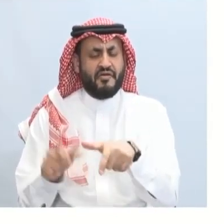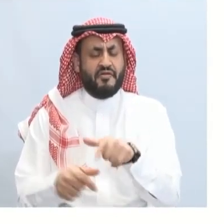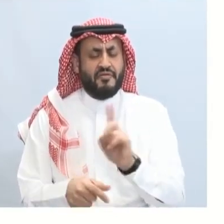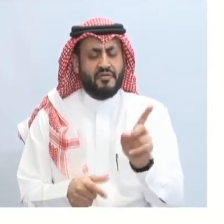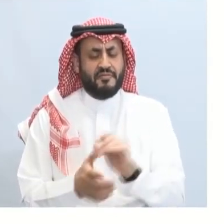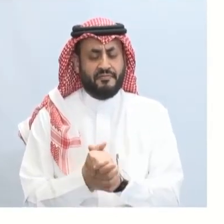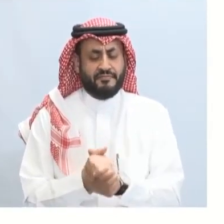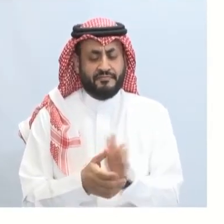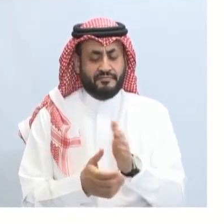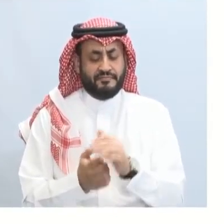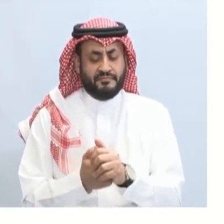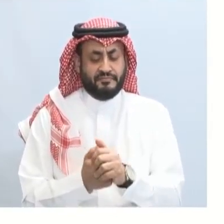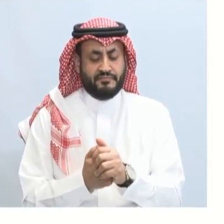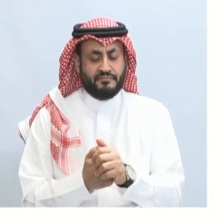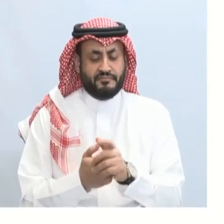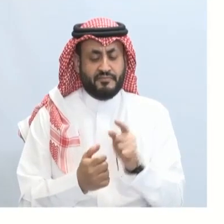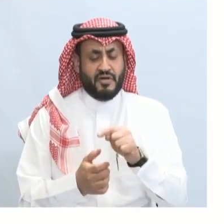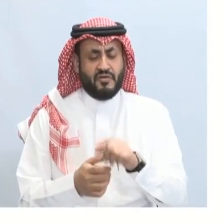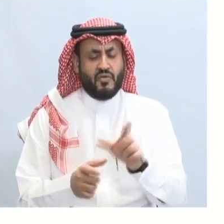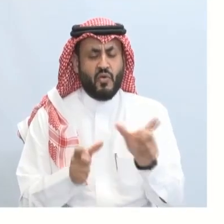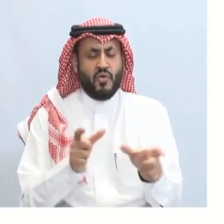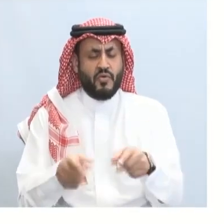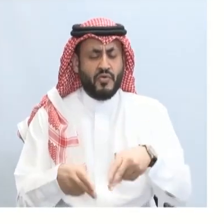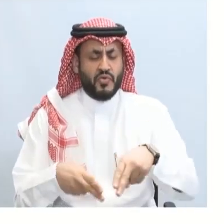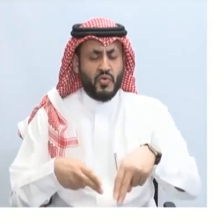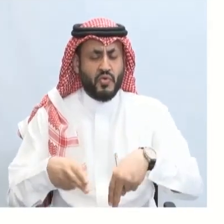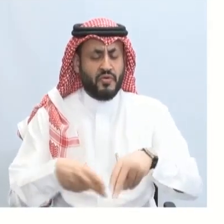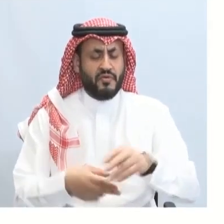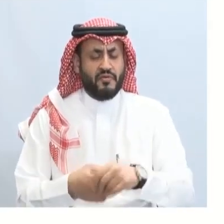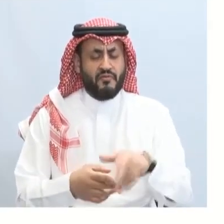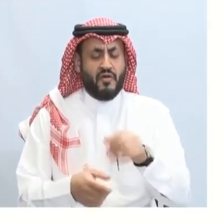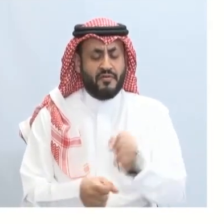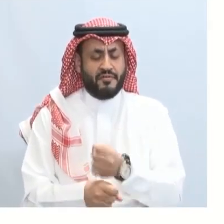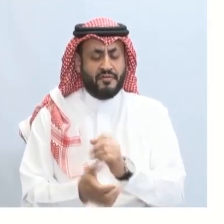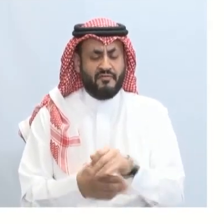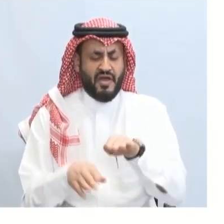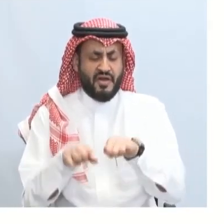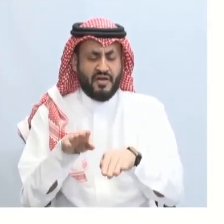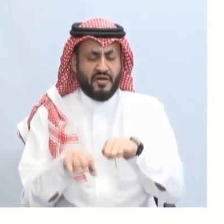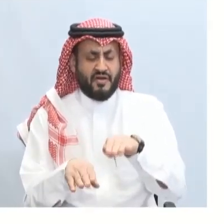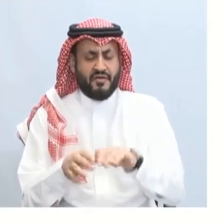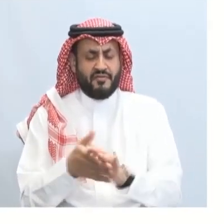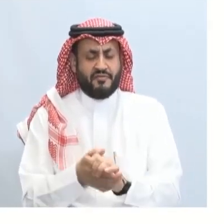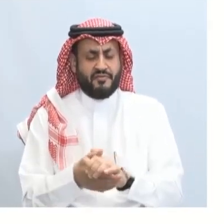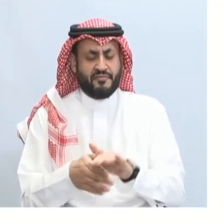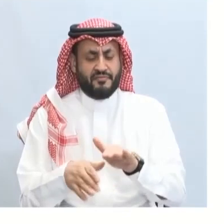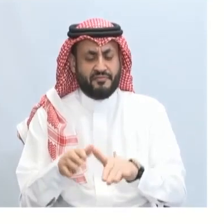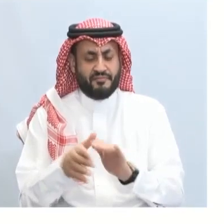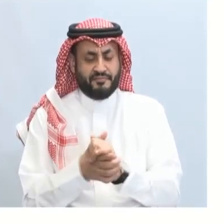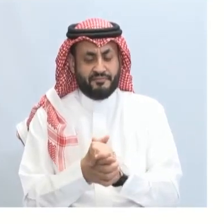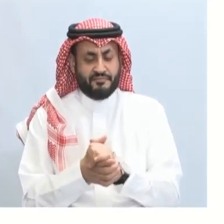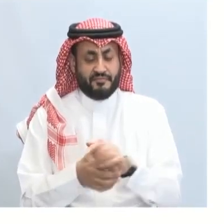بالاخرين ايضا ان اجعل لكل سلوك او تصرف معيارا معيارا احتكم